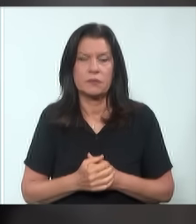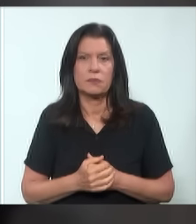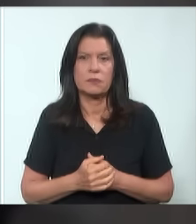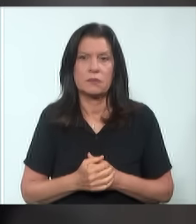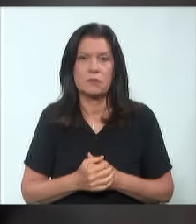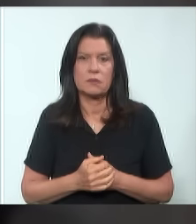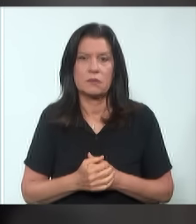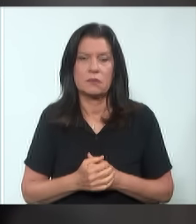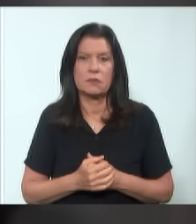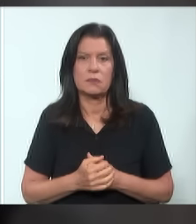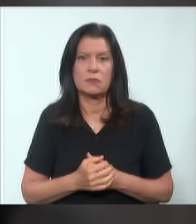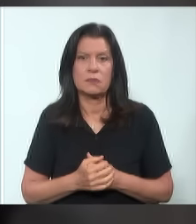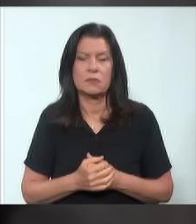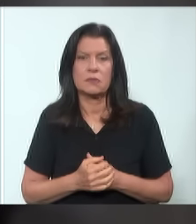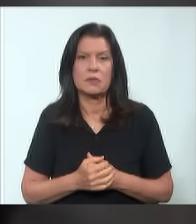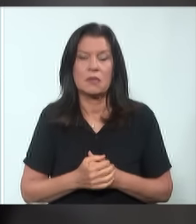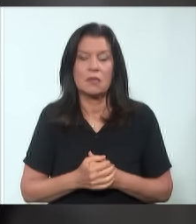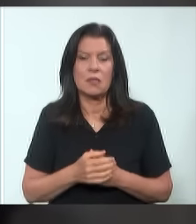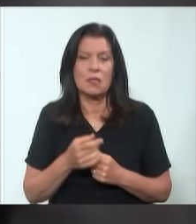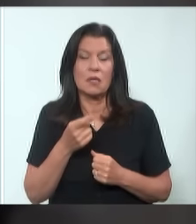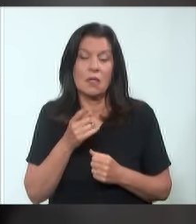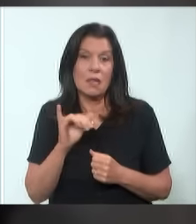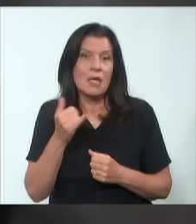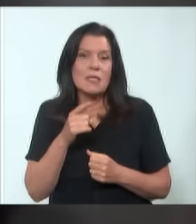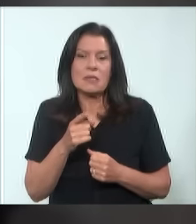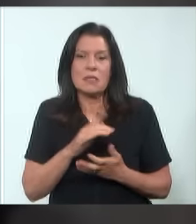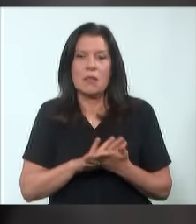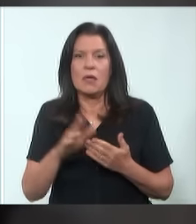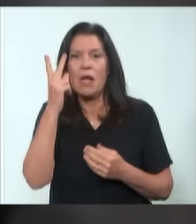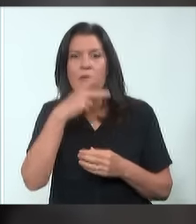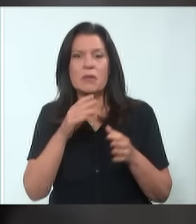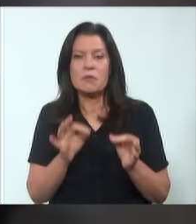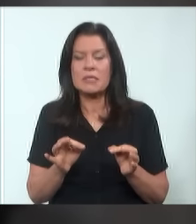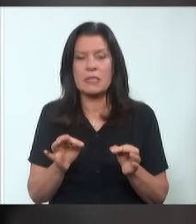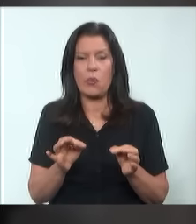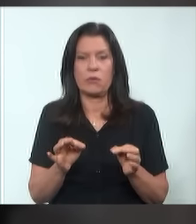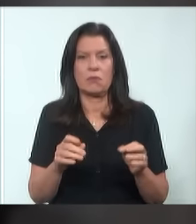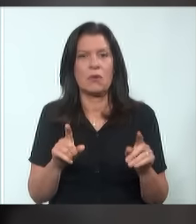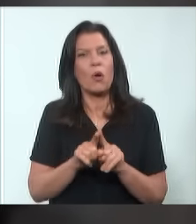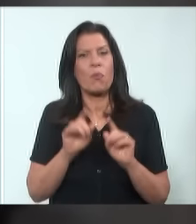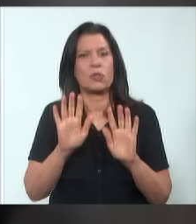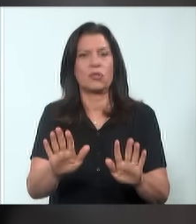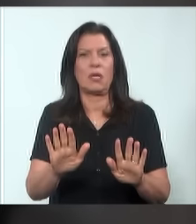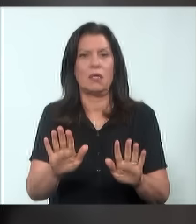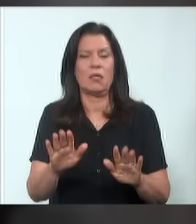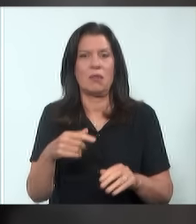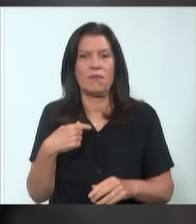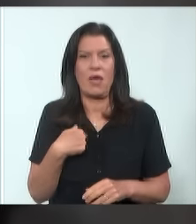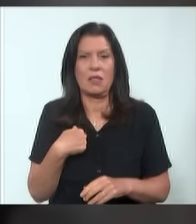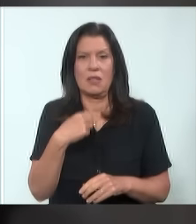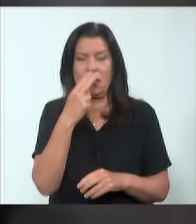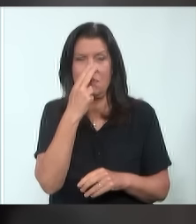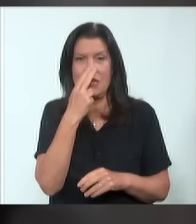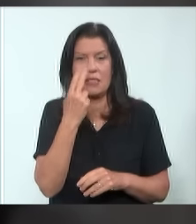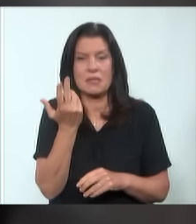זה, כן, זה פשוט להבין את המציאות כמו שהיא, מה שאני מנסה לא, את יודעת,